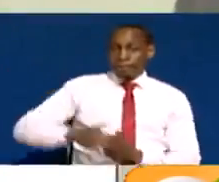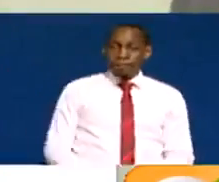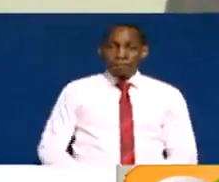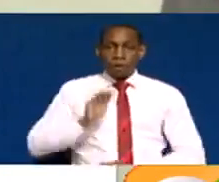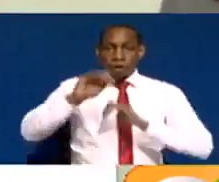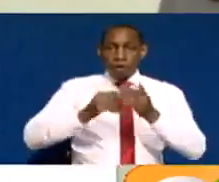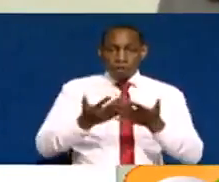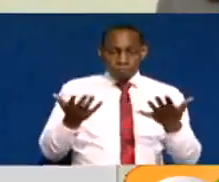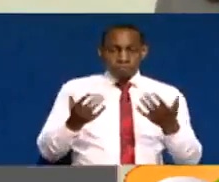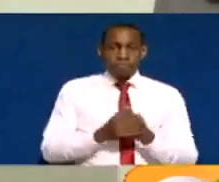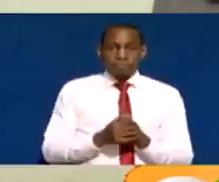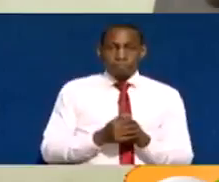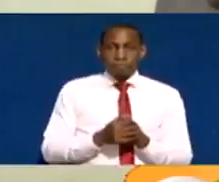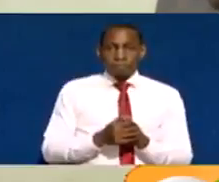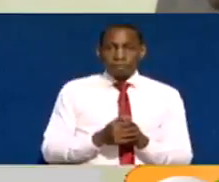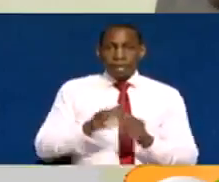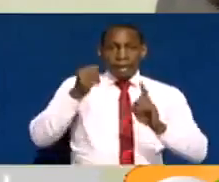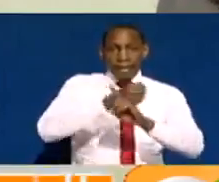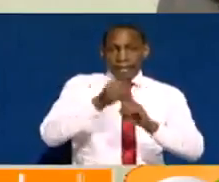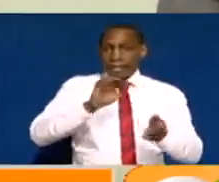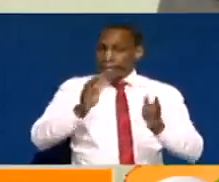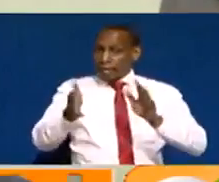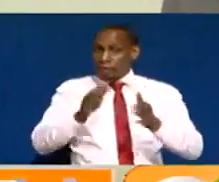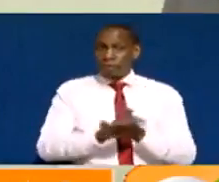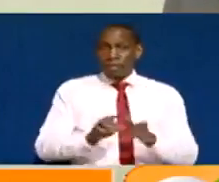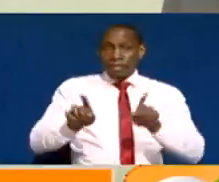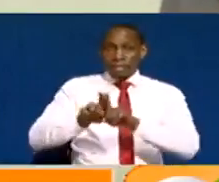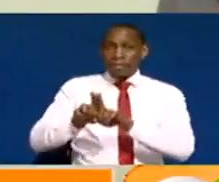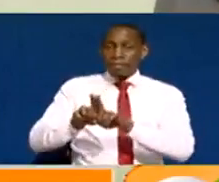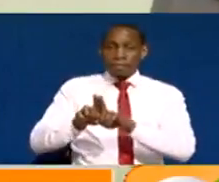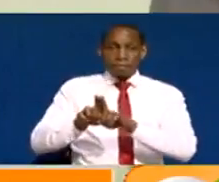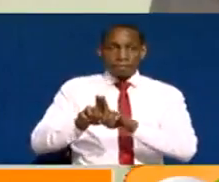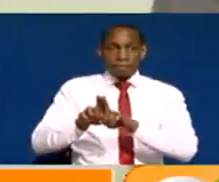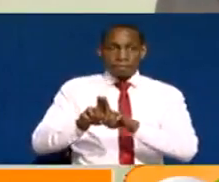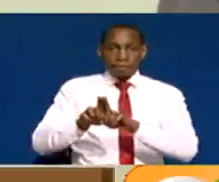all of them mode of attack and the kind of